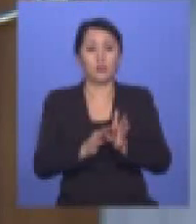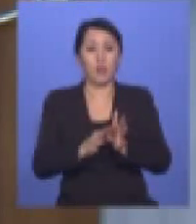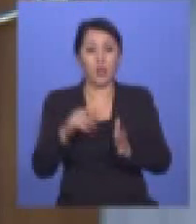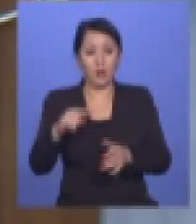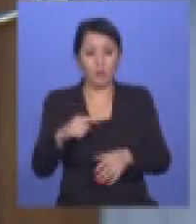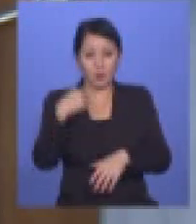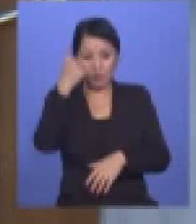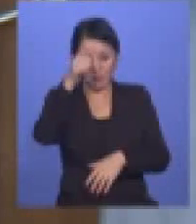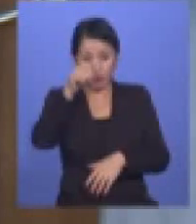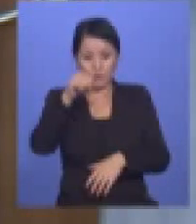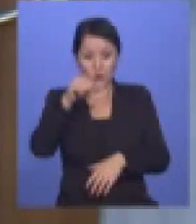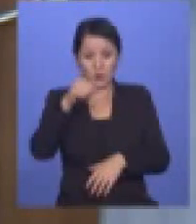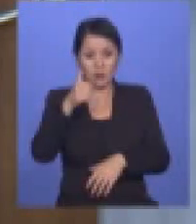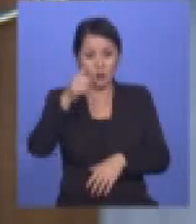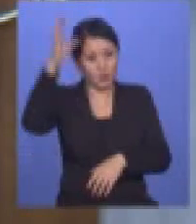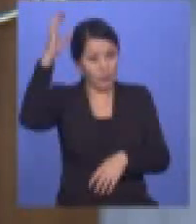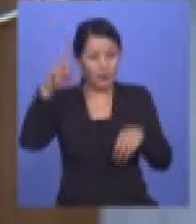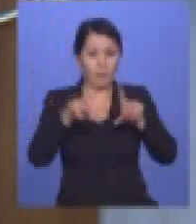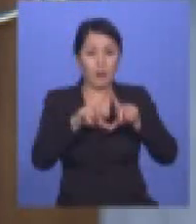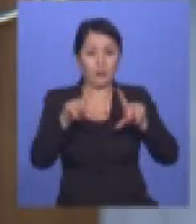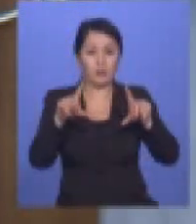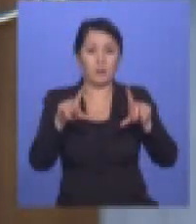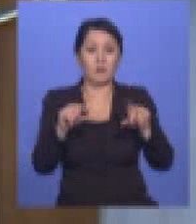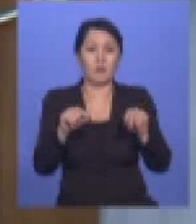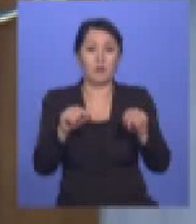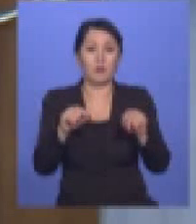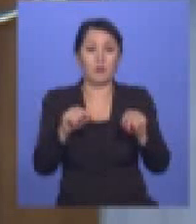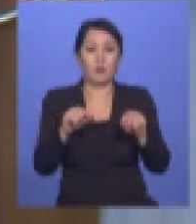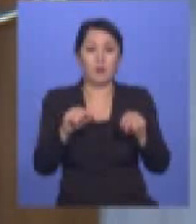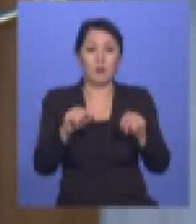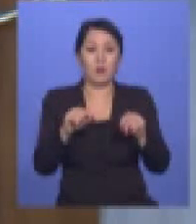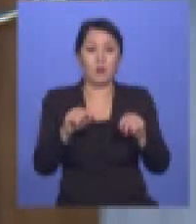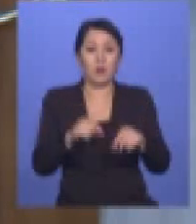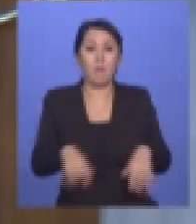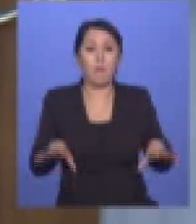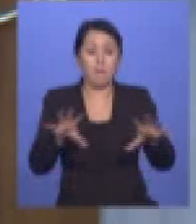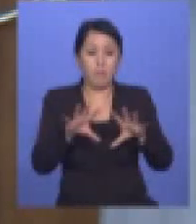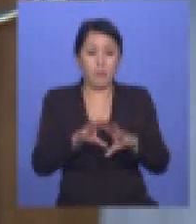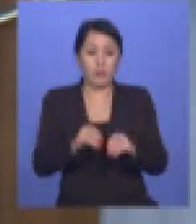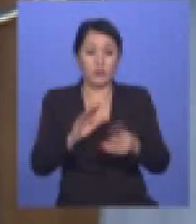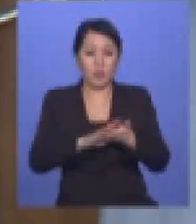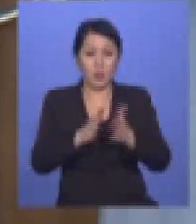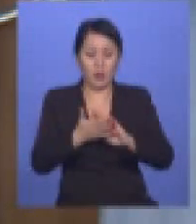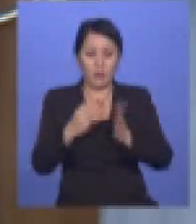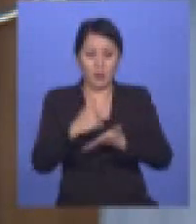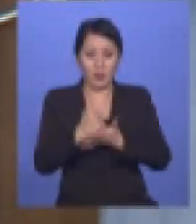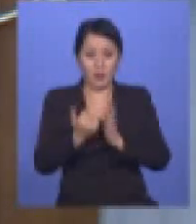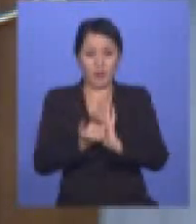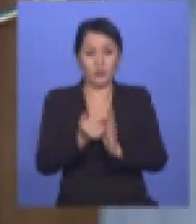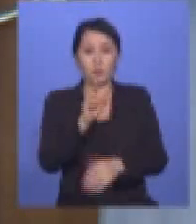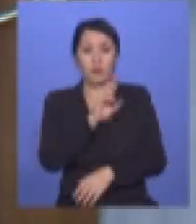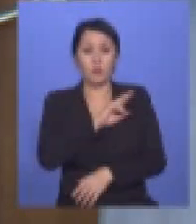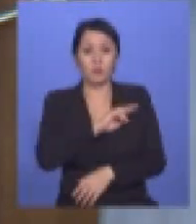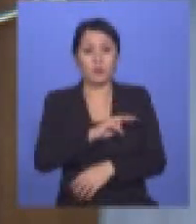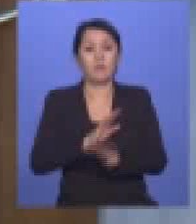жылы білім басқармасымен бірқатар шаралар қабылданып, жұмыс